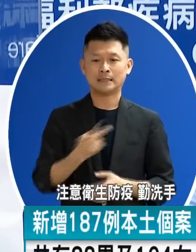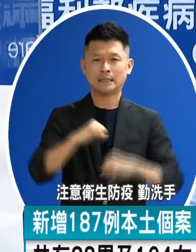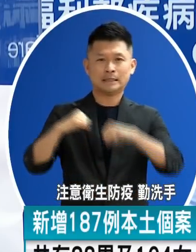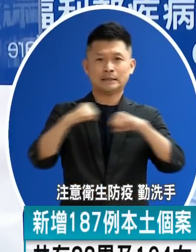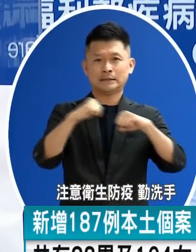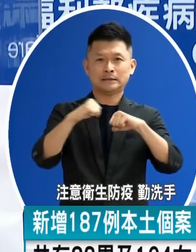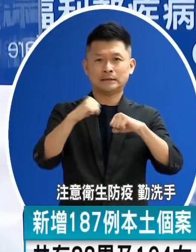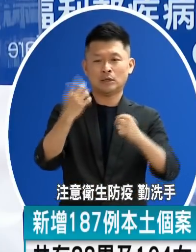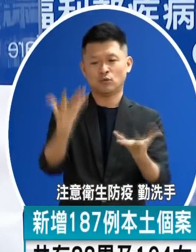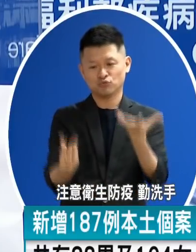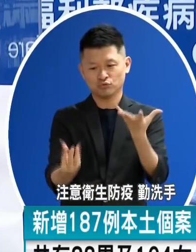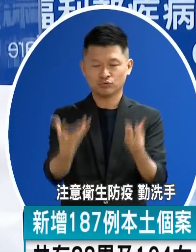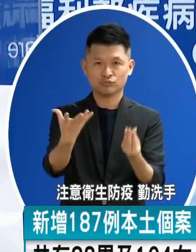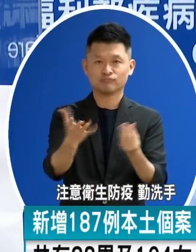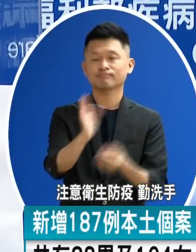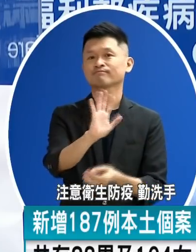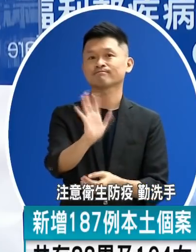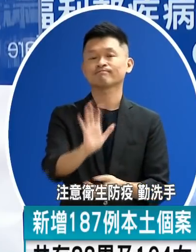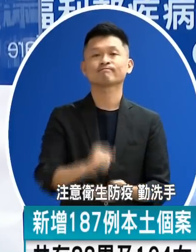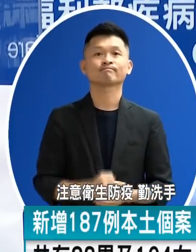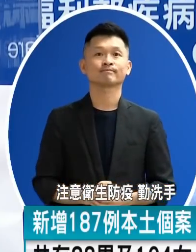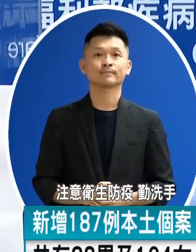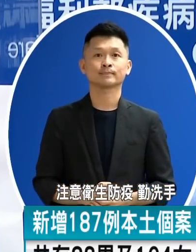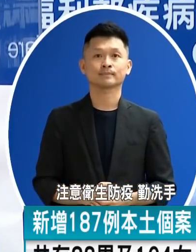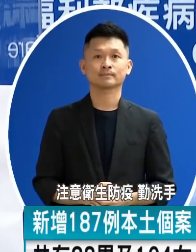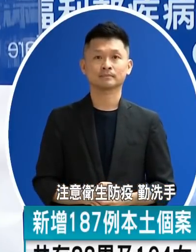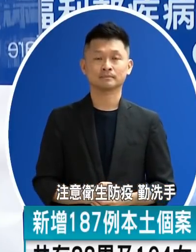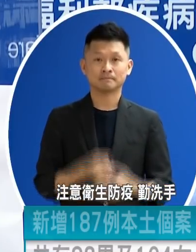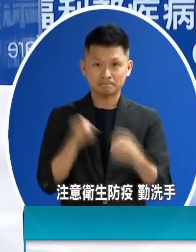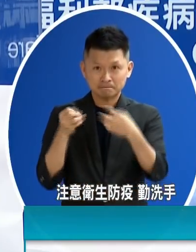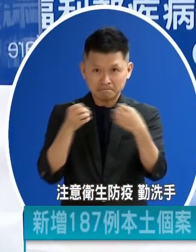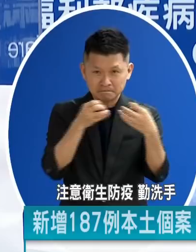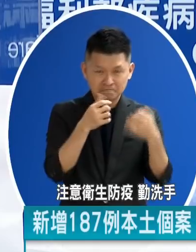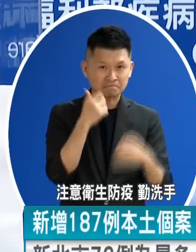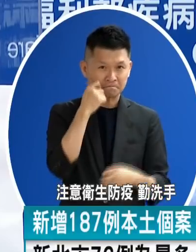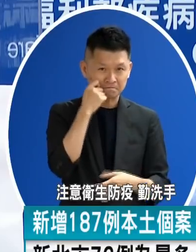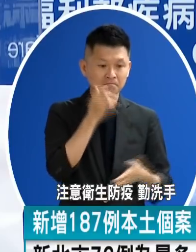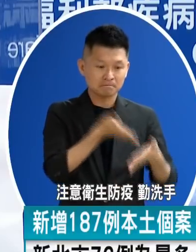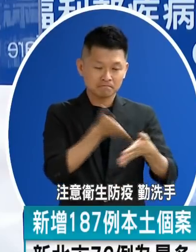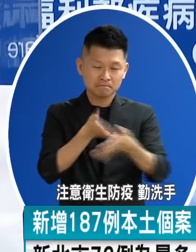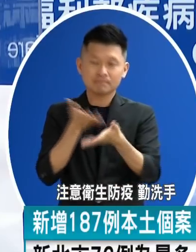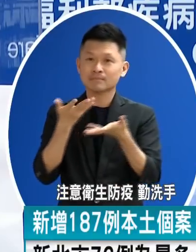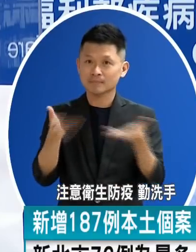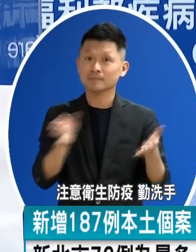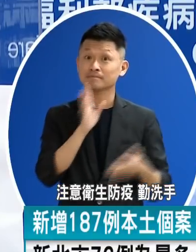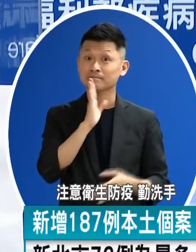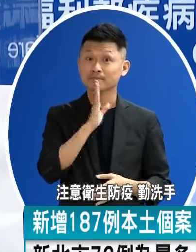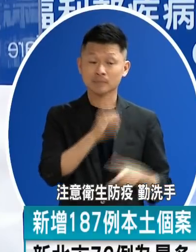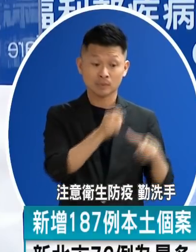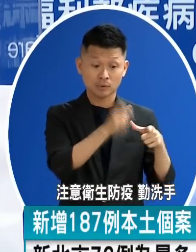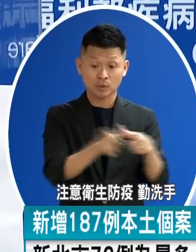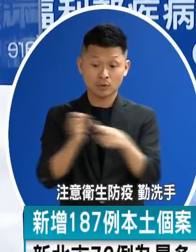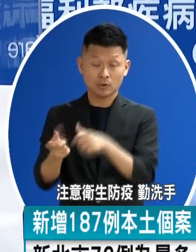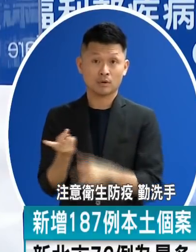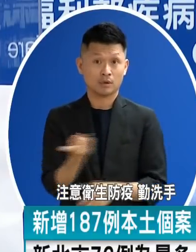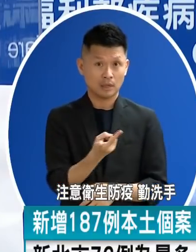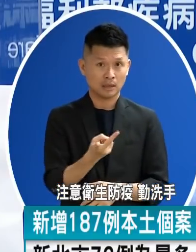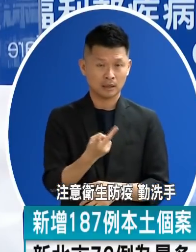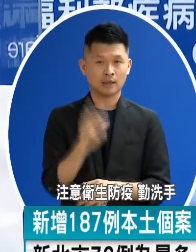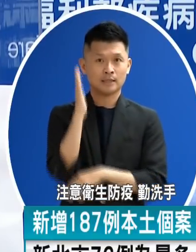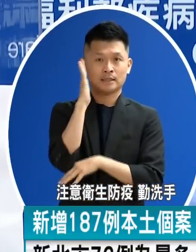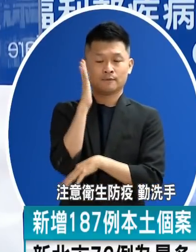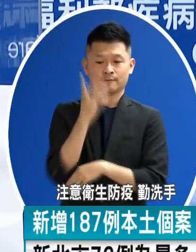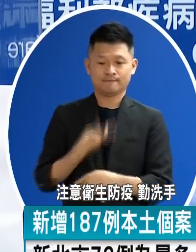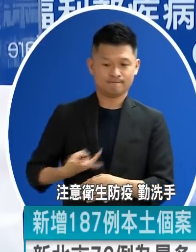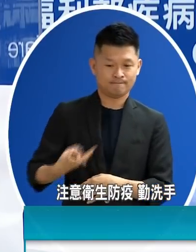相排挤的效果。但我强调这困难仍然很多那两家公司跟我们都要一起